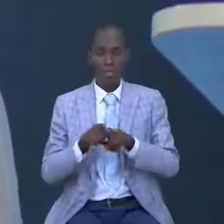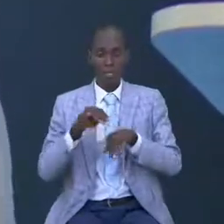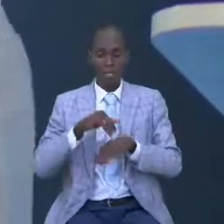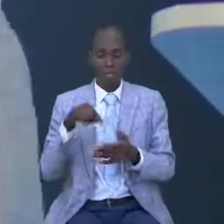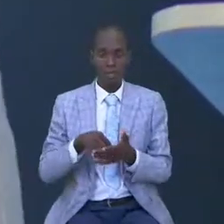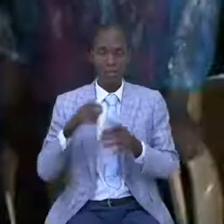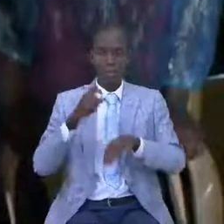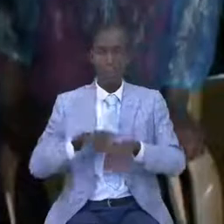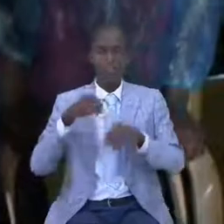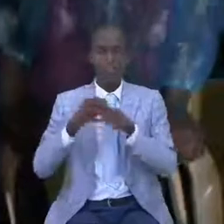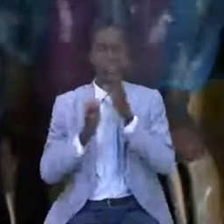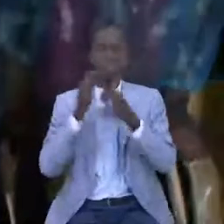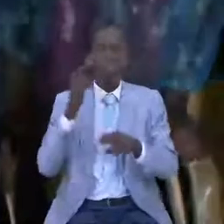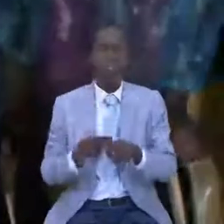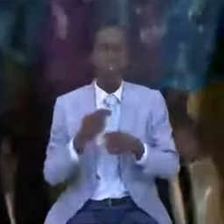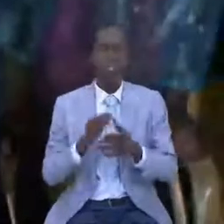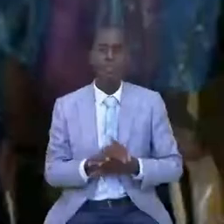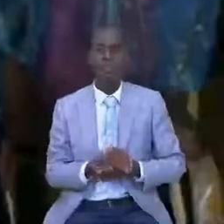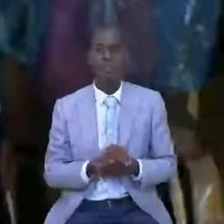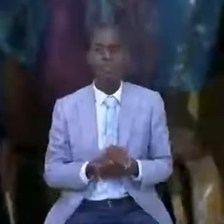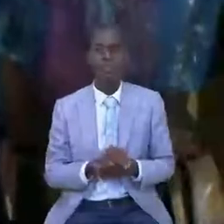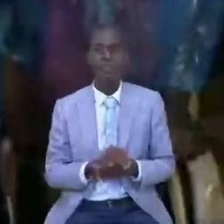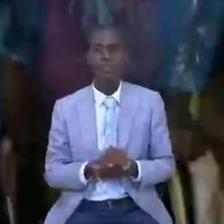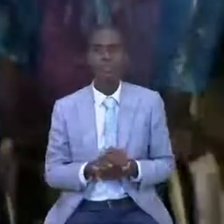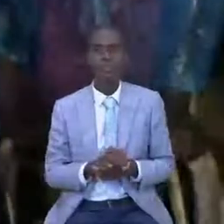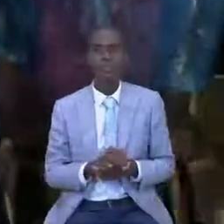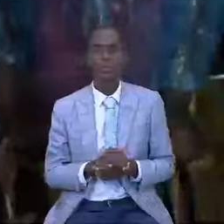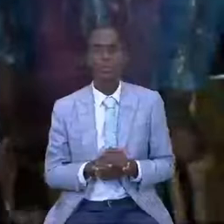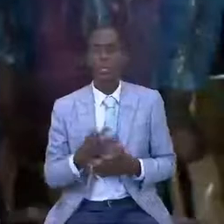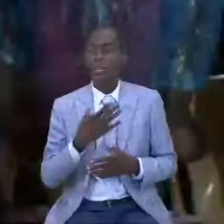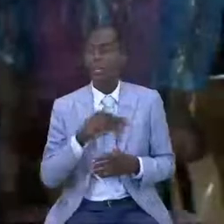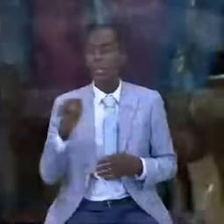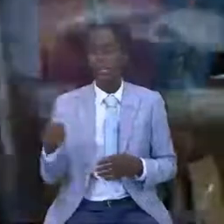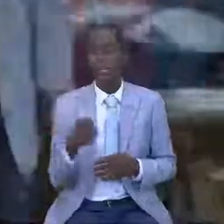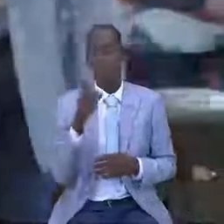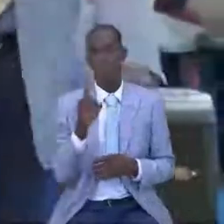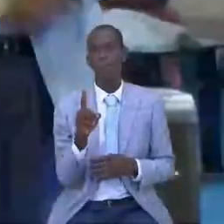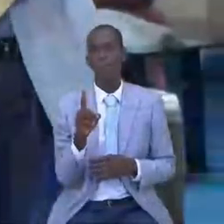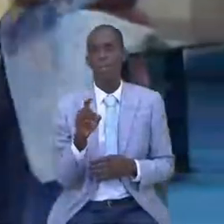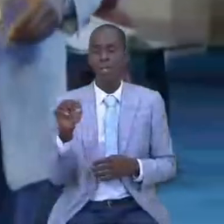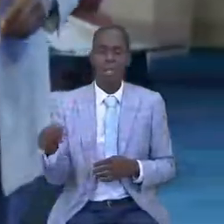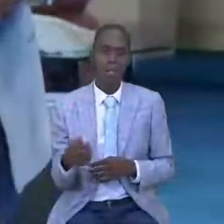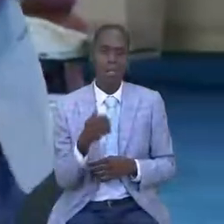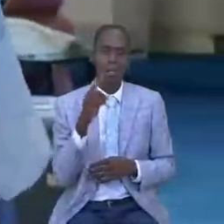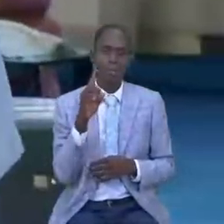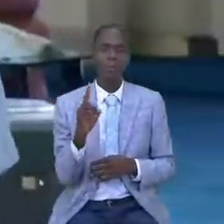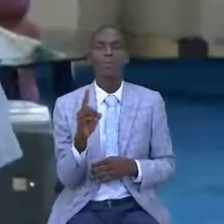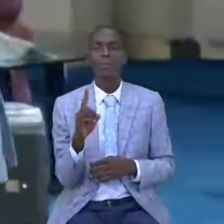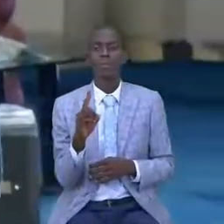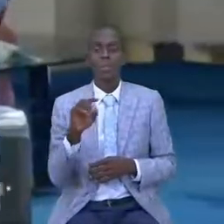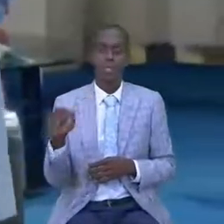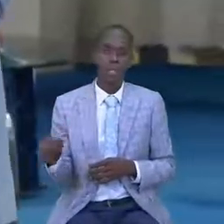maladie viendra sous vos pieds en ce temps-ci au nom de Jésus-Christ. Et